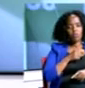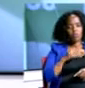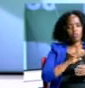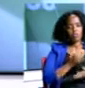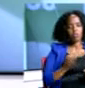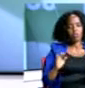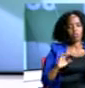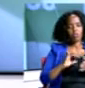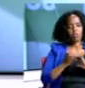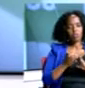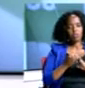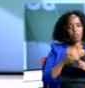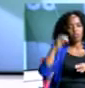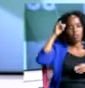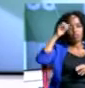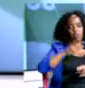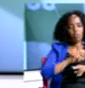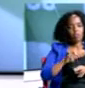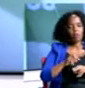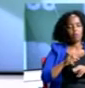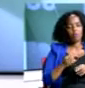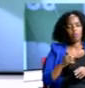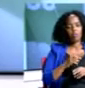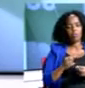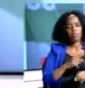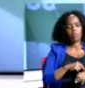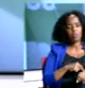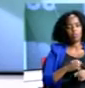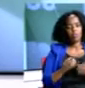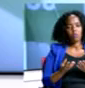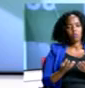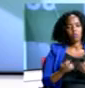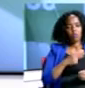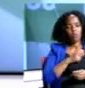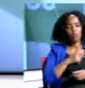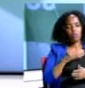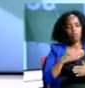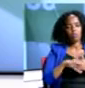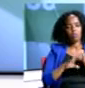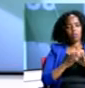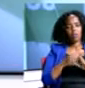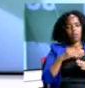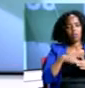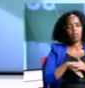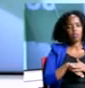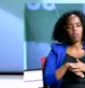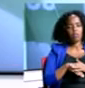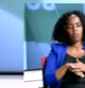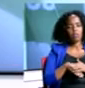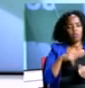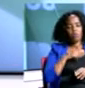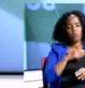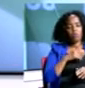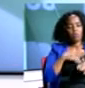tamma baye, guyala man kanaf soda baye jira. Namun akasumati Sudan intane kes. Tokova soda